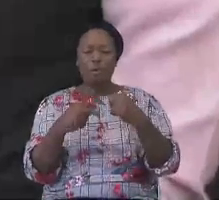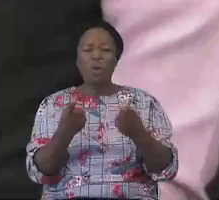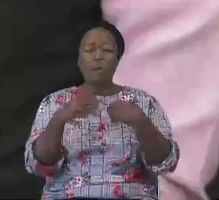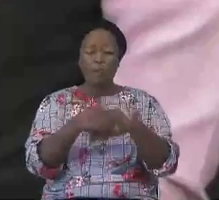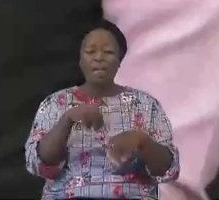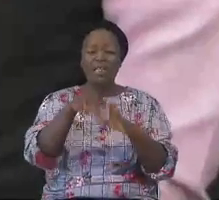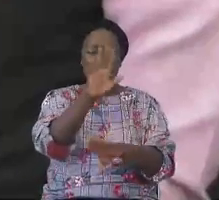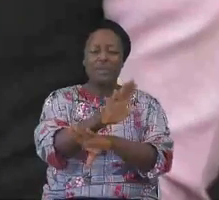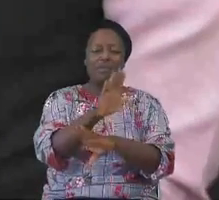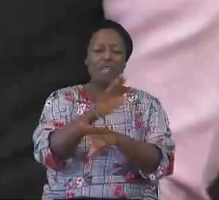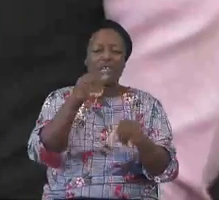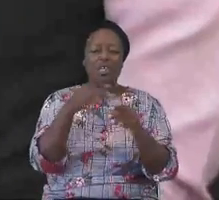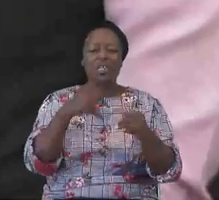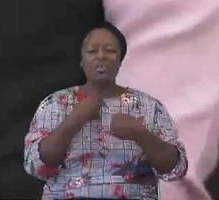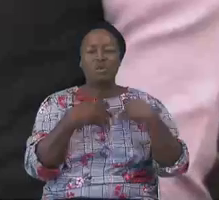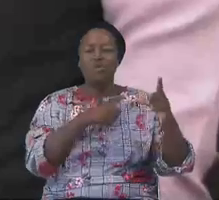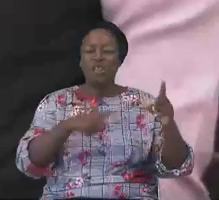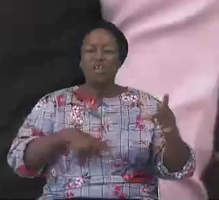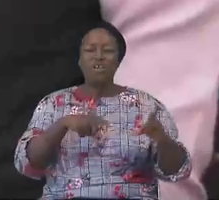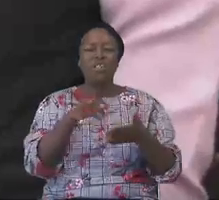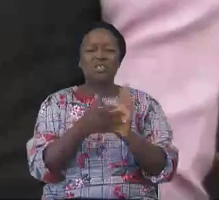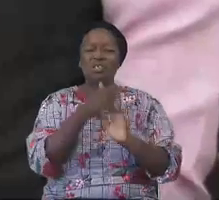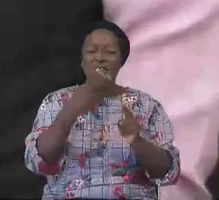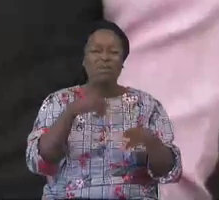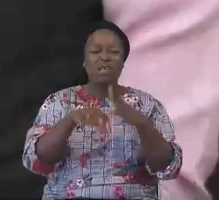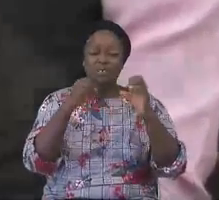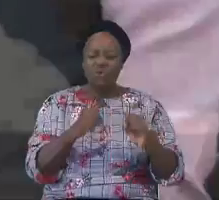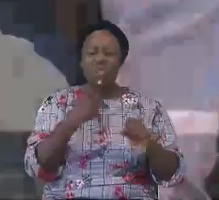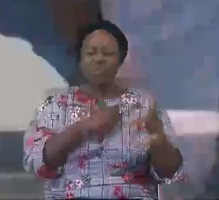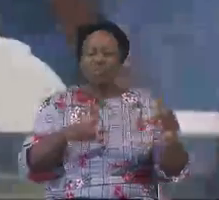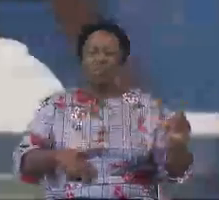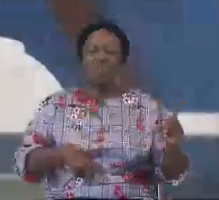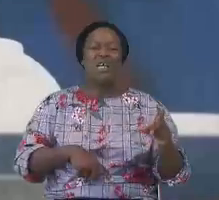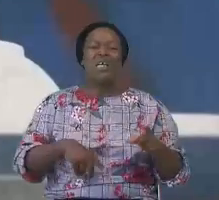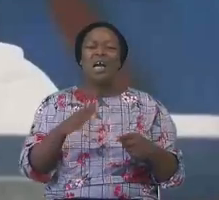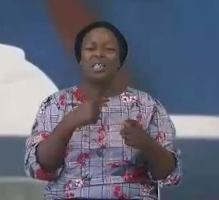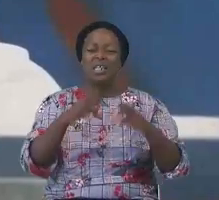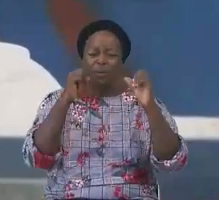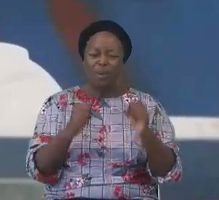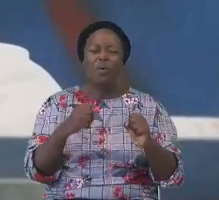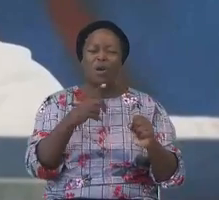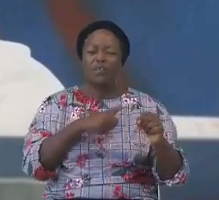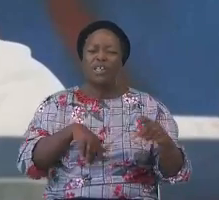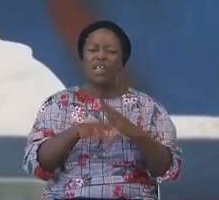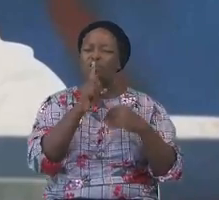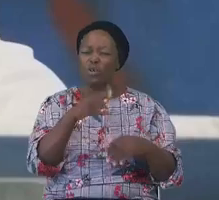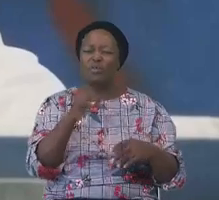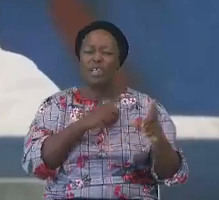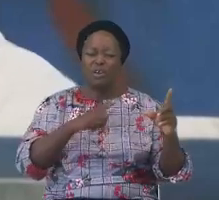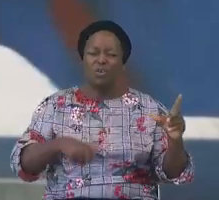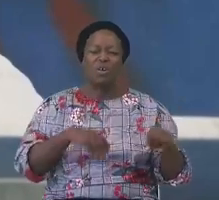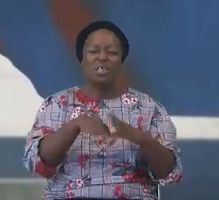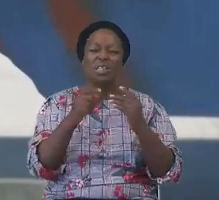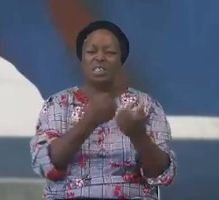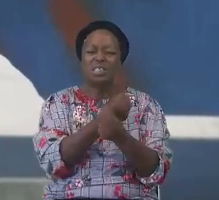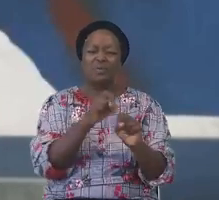de nous. Nous partons maintenant pour revenir le soir dans la joie du Seigneur, dans la foi du